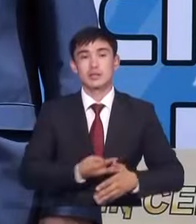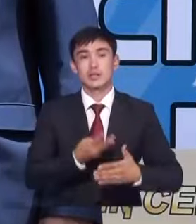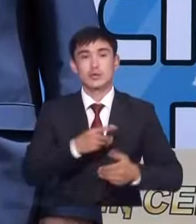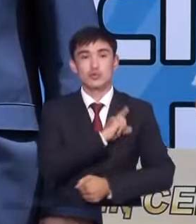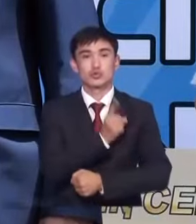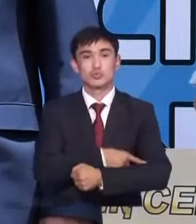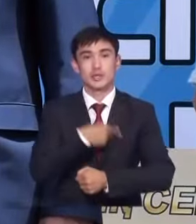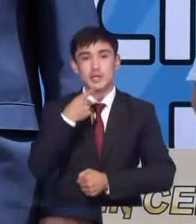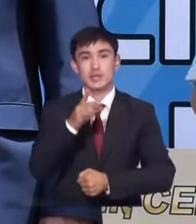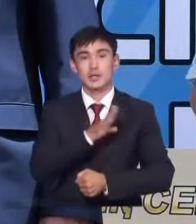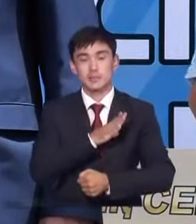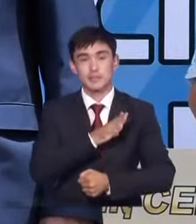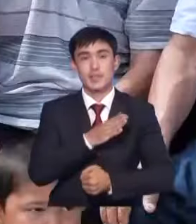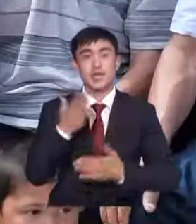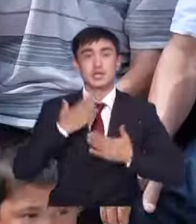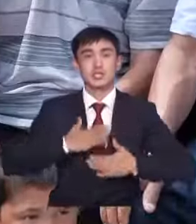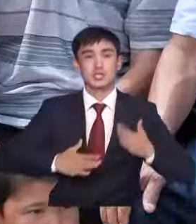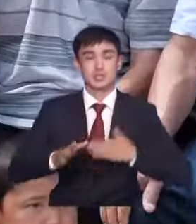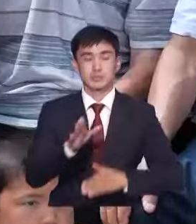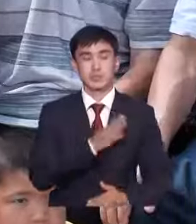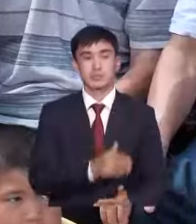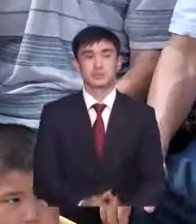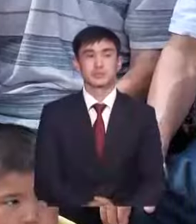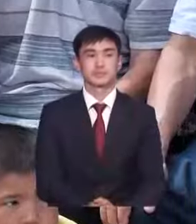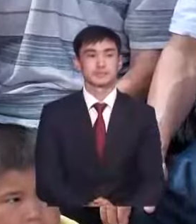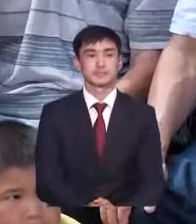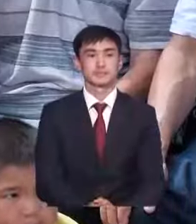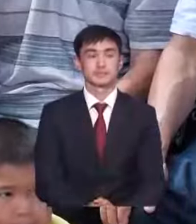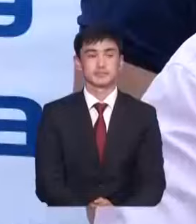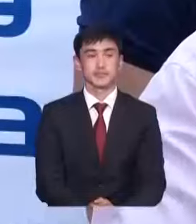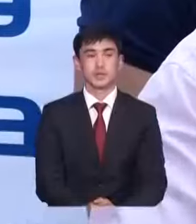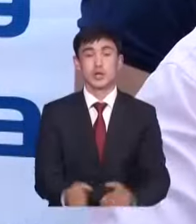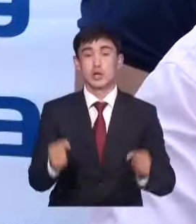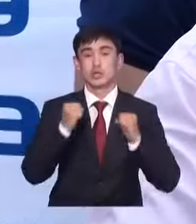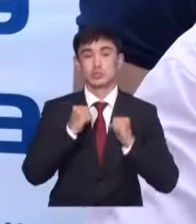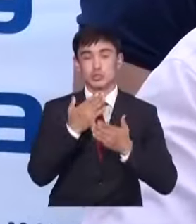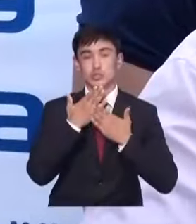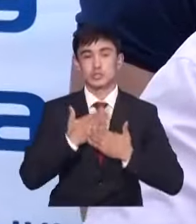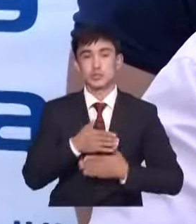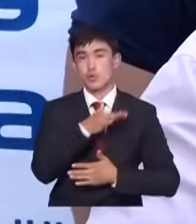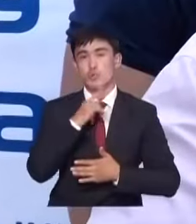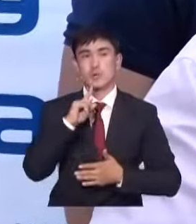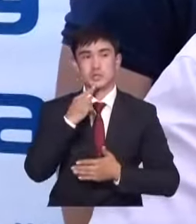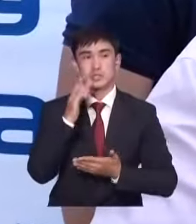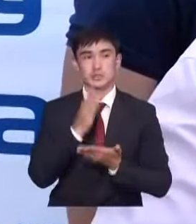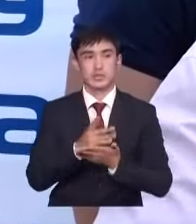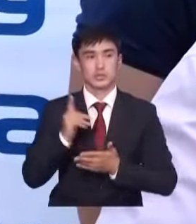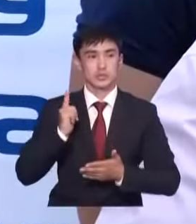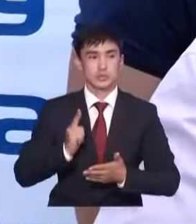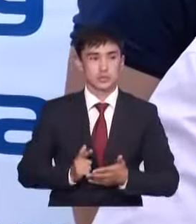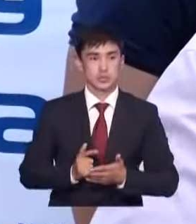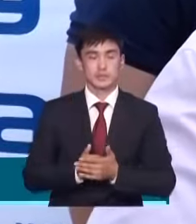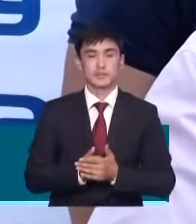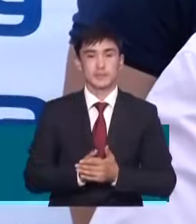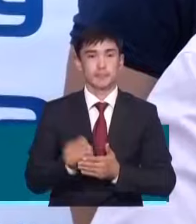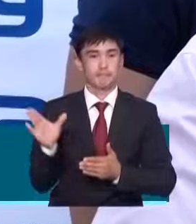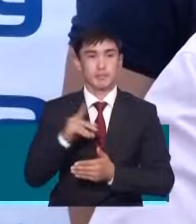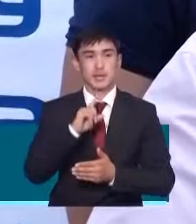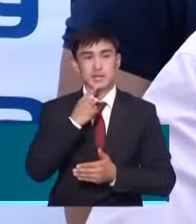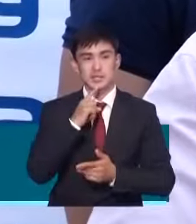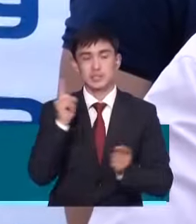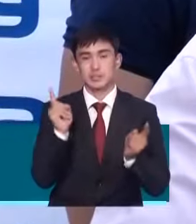күш бергенін айтып ризашылығын білдірді. Спортты жақсы көргеннен кейін неше түрлі қиыншылық болады, соның бәріне төзу керек, сол себептен сондай